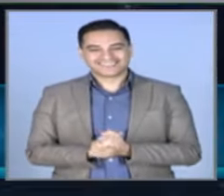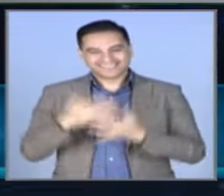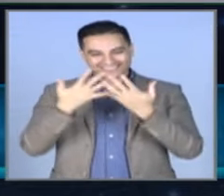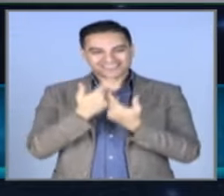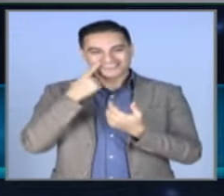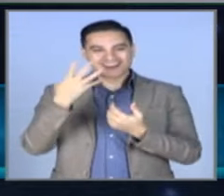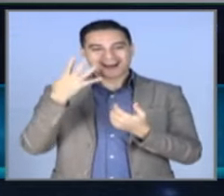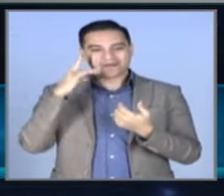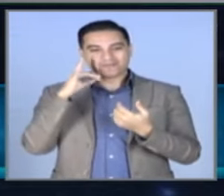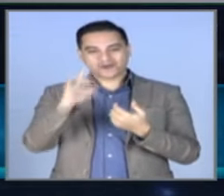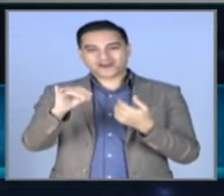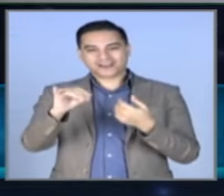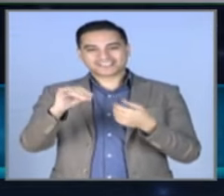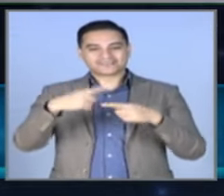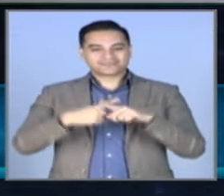حل المساله الاتيه: